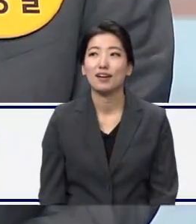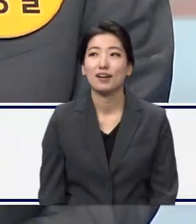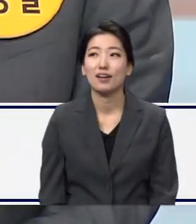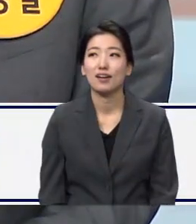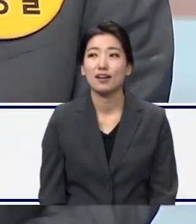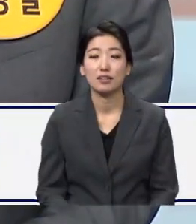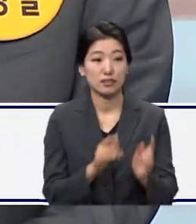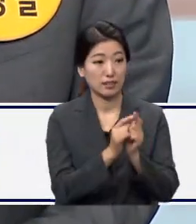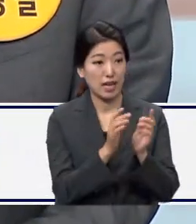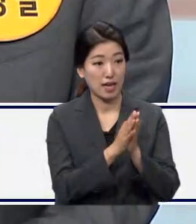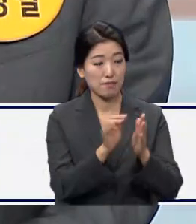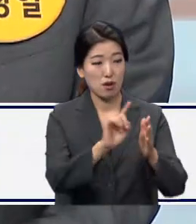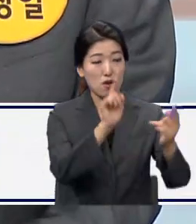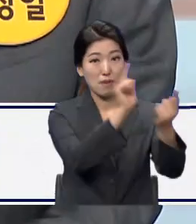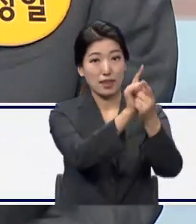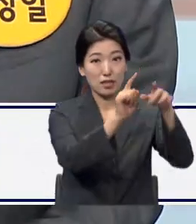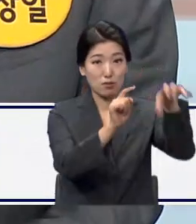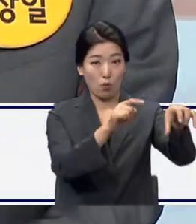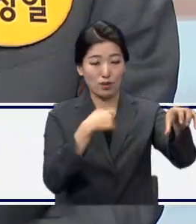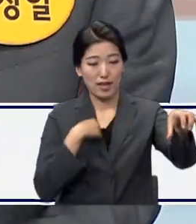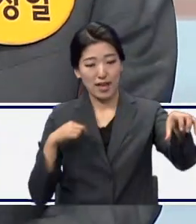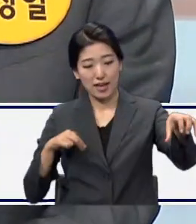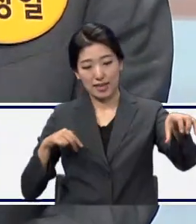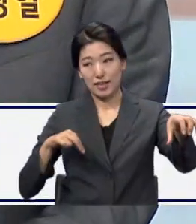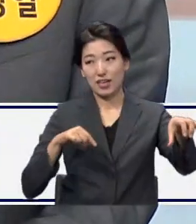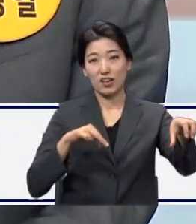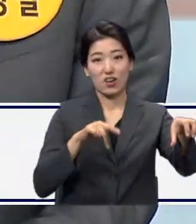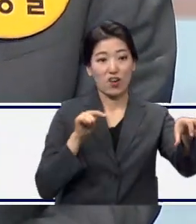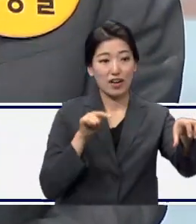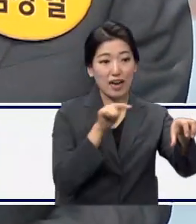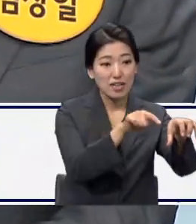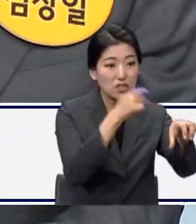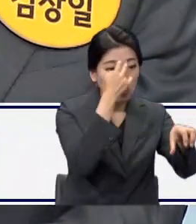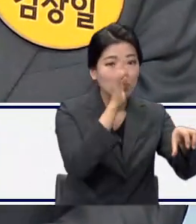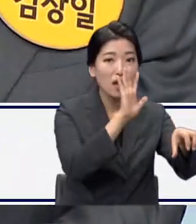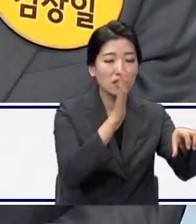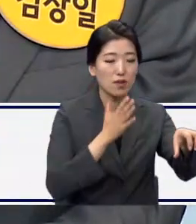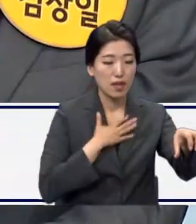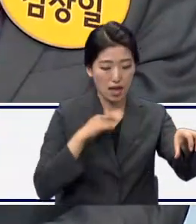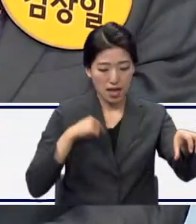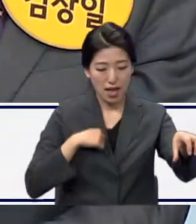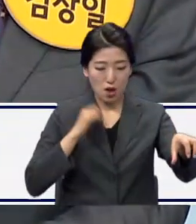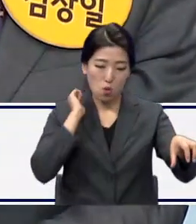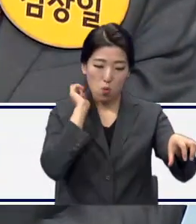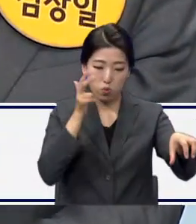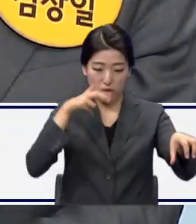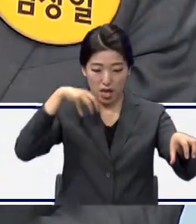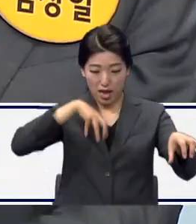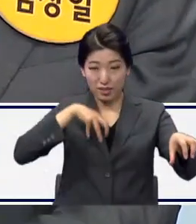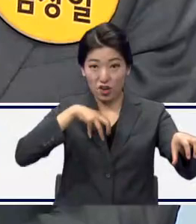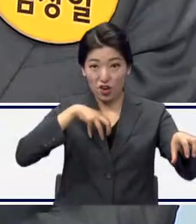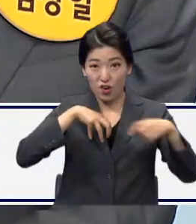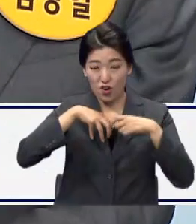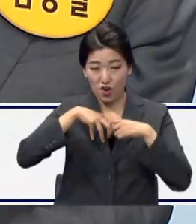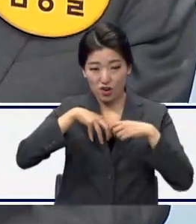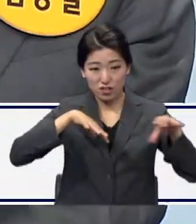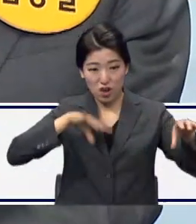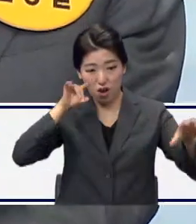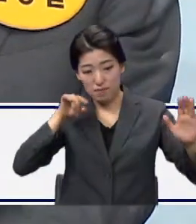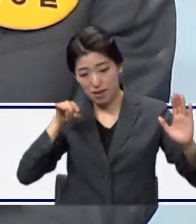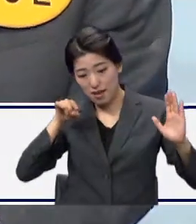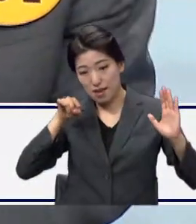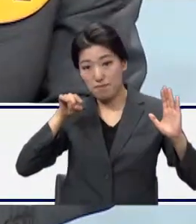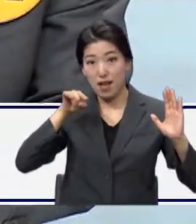하는게 아니에요 왜냐면 그 위험을 원천 차단하기 위해서 검사 장비나 사람들을 다 보내서 처음에